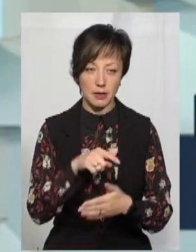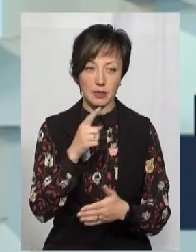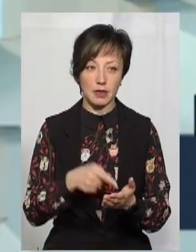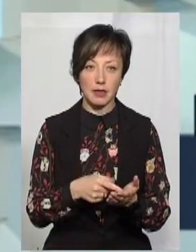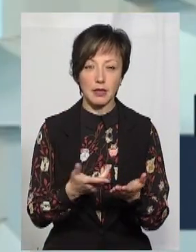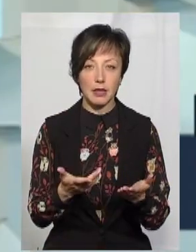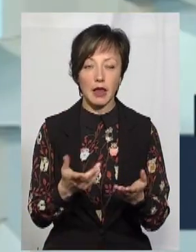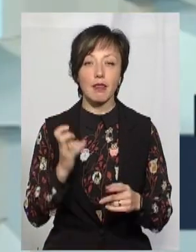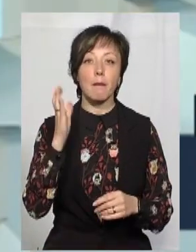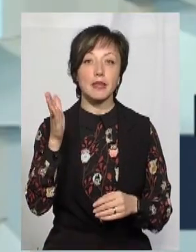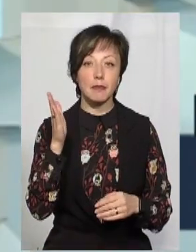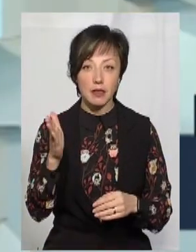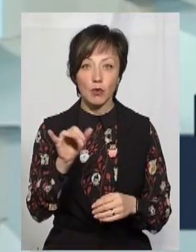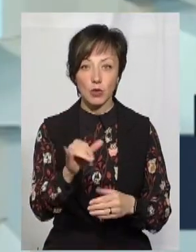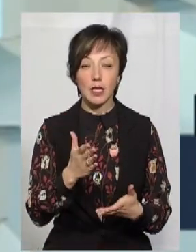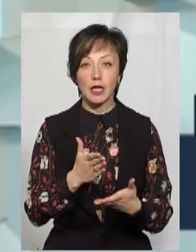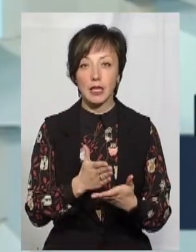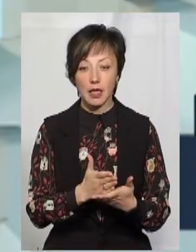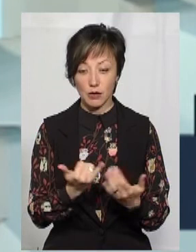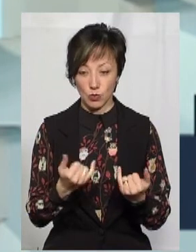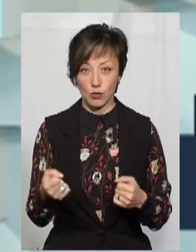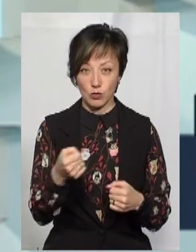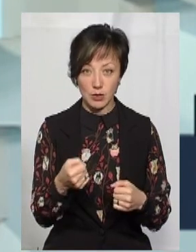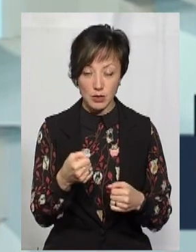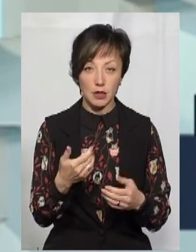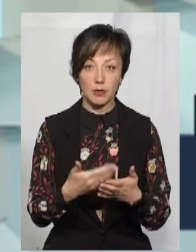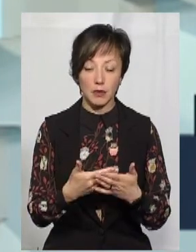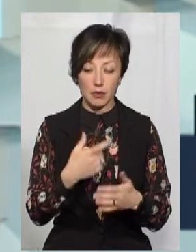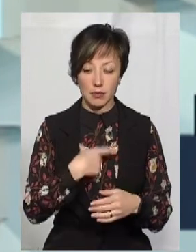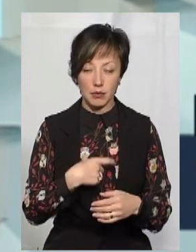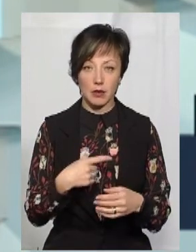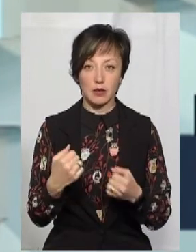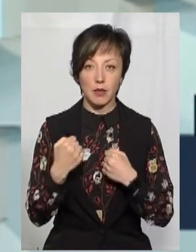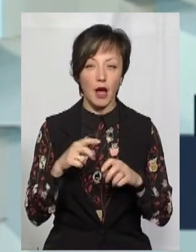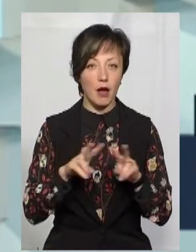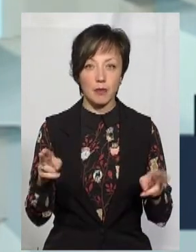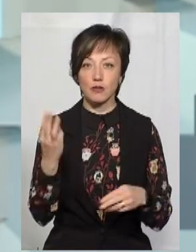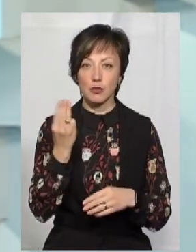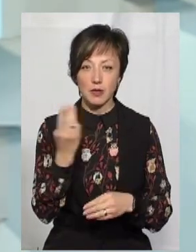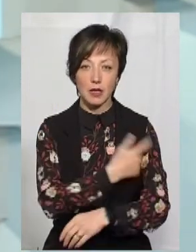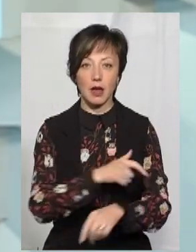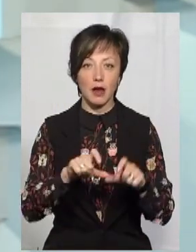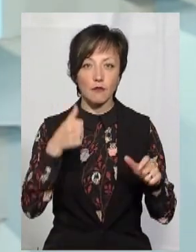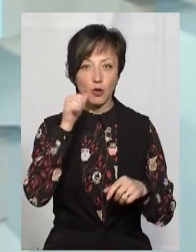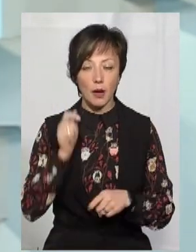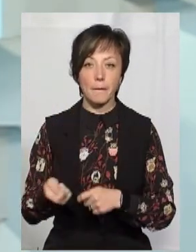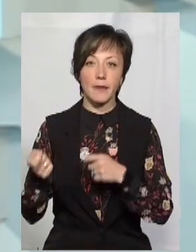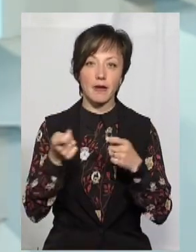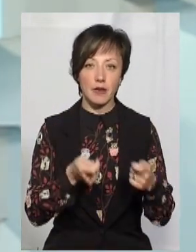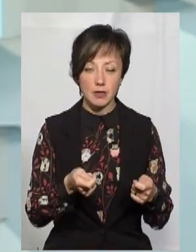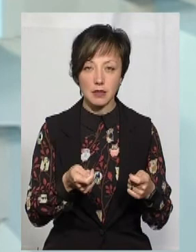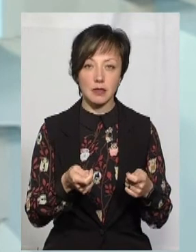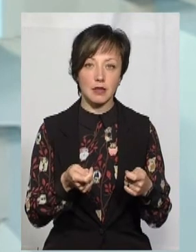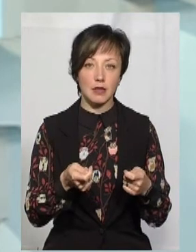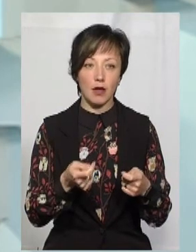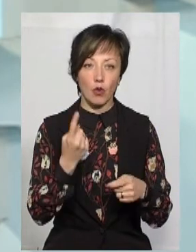вже йде на перспективу, тобто в них є в чому ходити сьогодні, що використовувати. Так само, як і в Шепетівській лікарні. Тобто те, що ми вчора привезли, десь довго їм